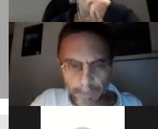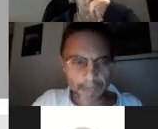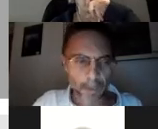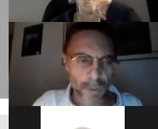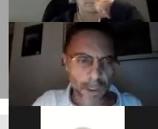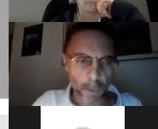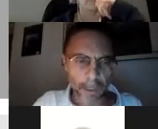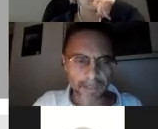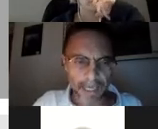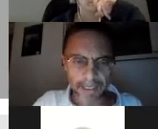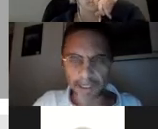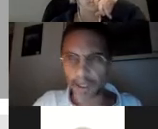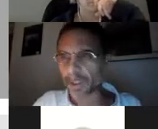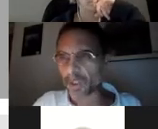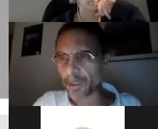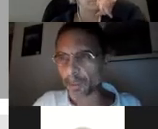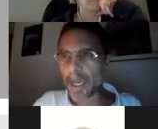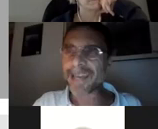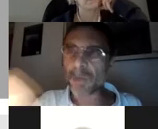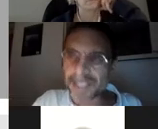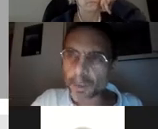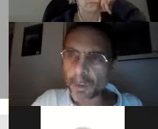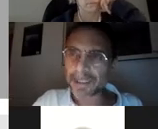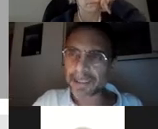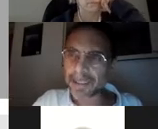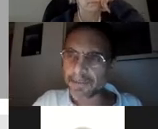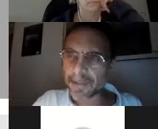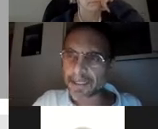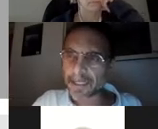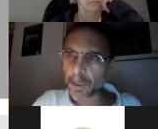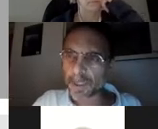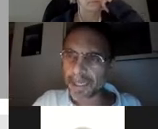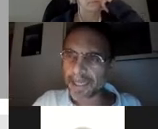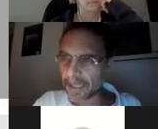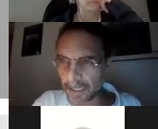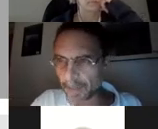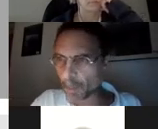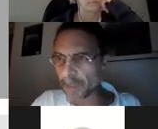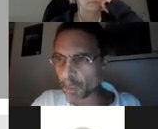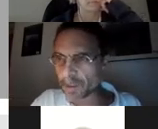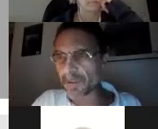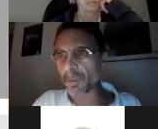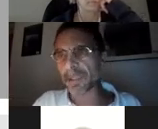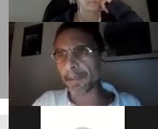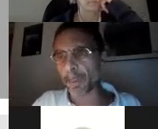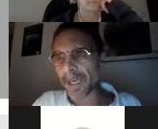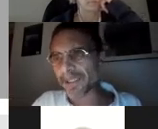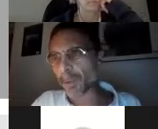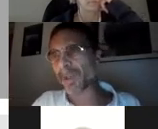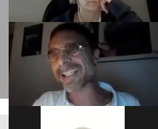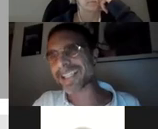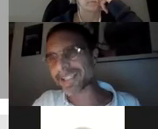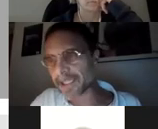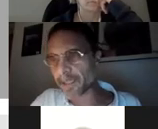impossibile per un singolo evitare di essere contagiato, che non esistono altre alternative che restare chiusi in casa per un periodo indefinito del tempo,